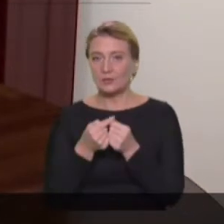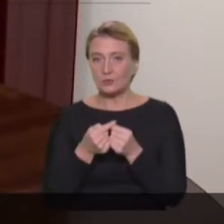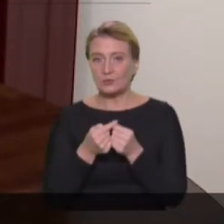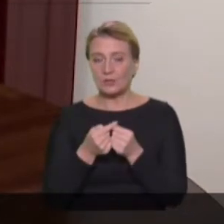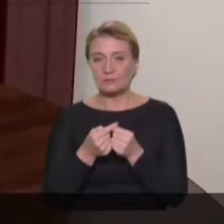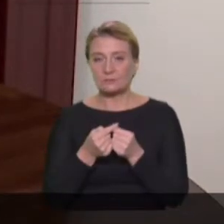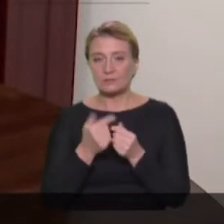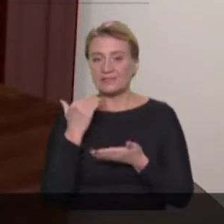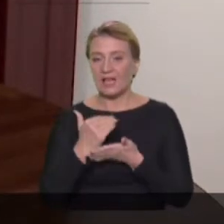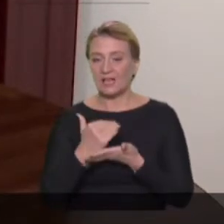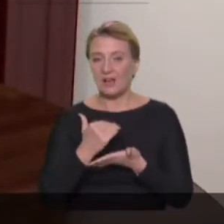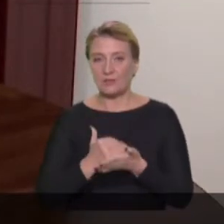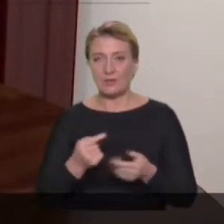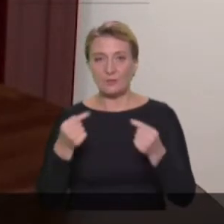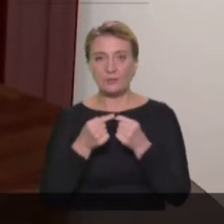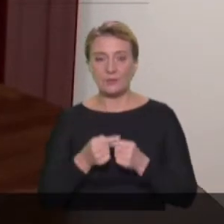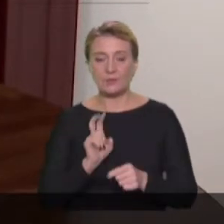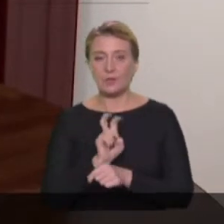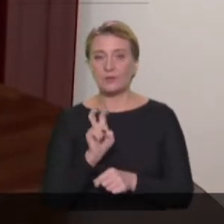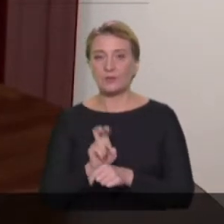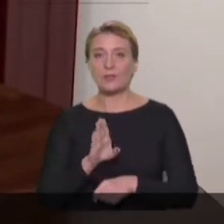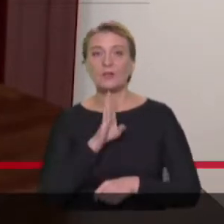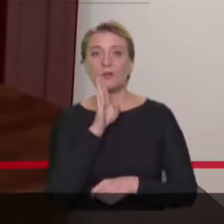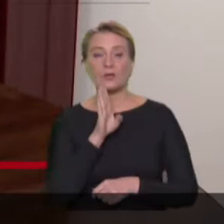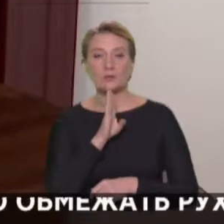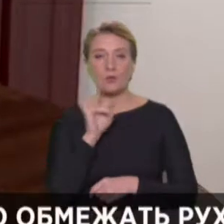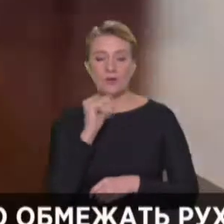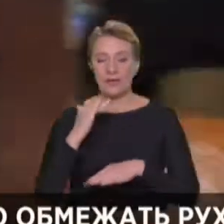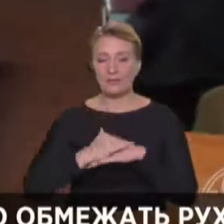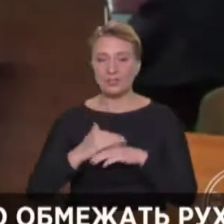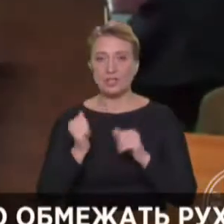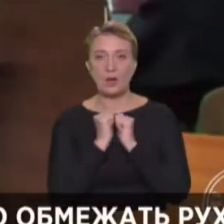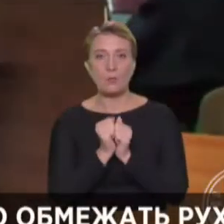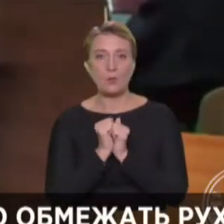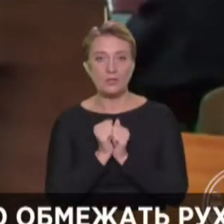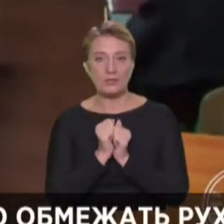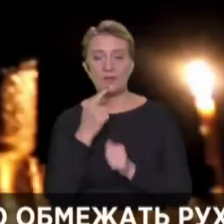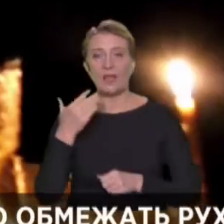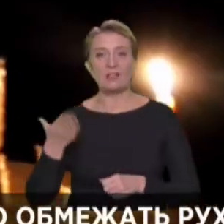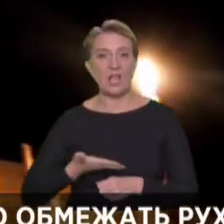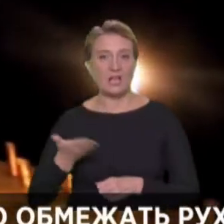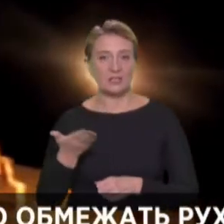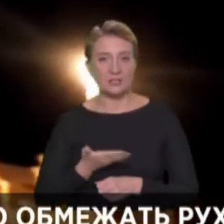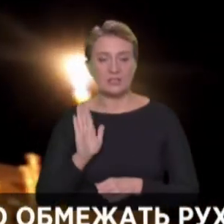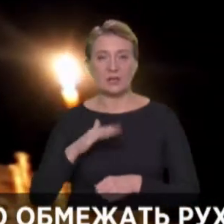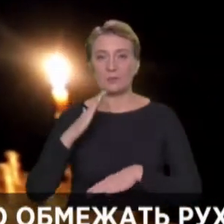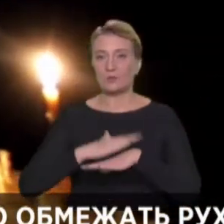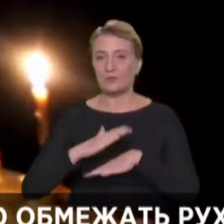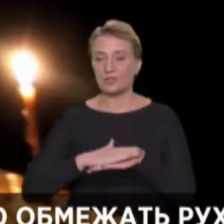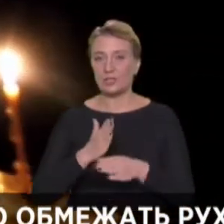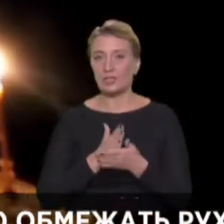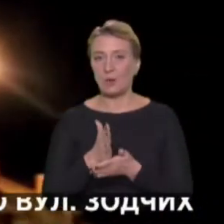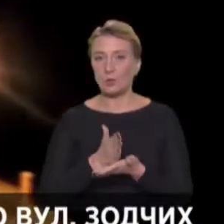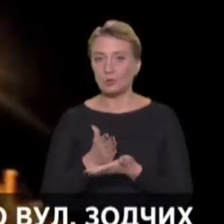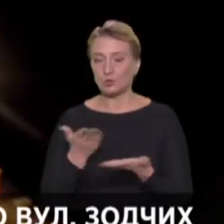графіком. Відповідно, відвідування ранкової вечірньої молитви, лекцій, потім вечірнього богослужіння,